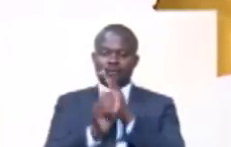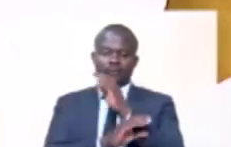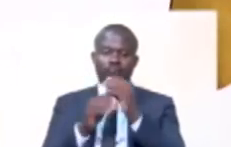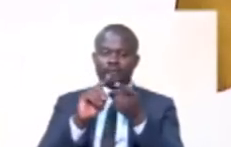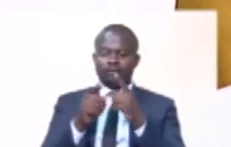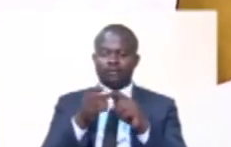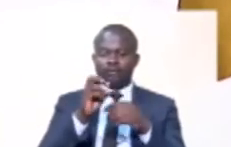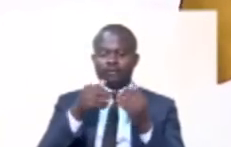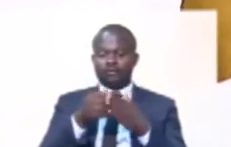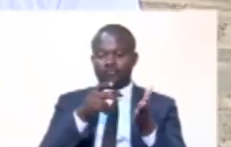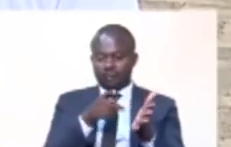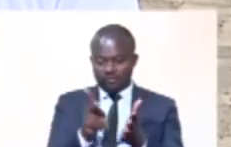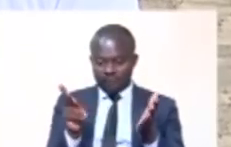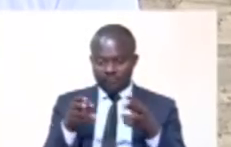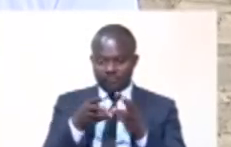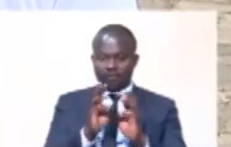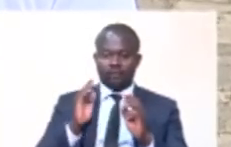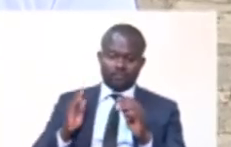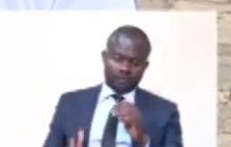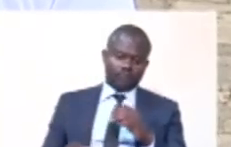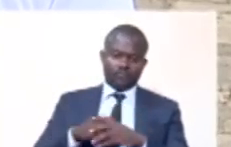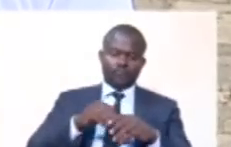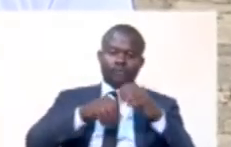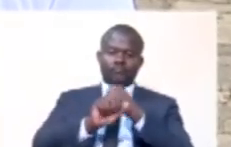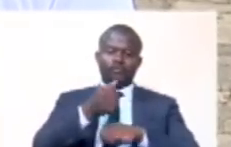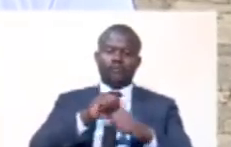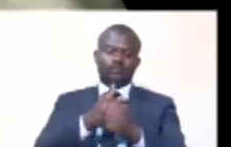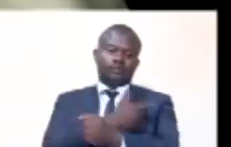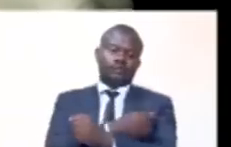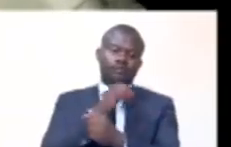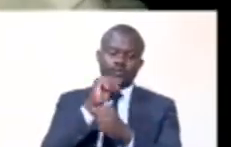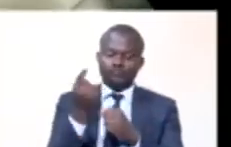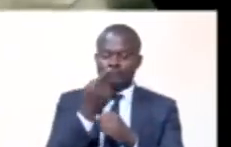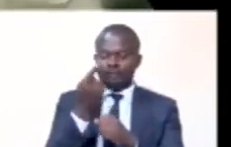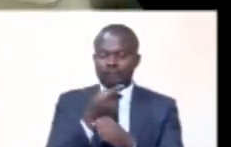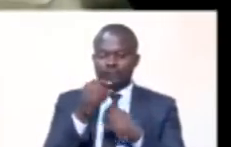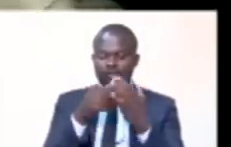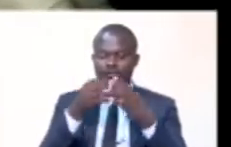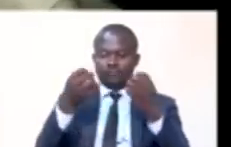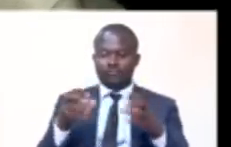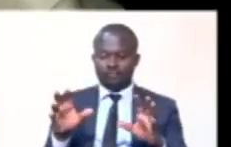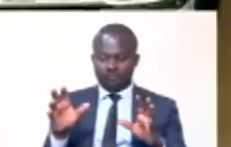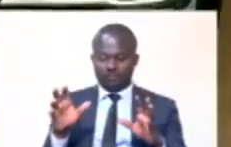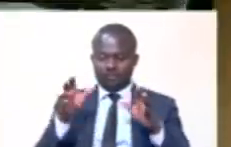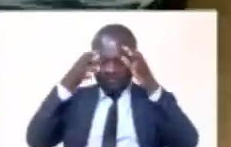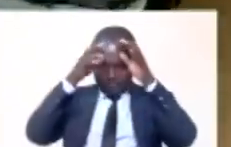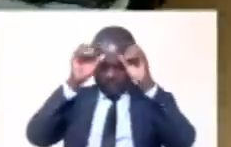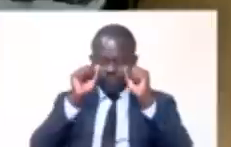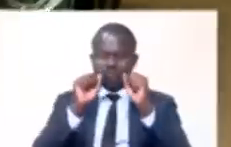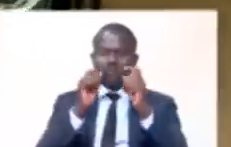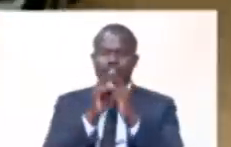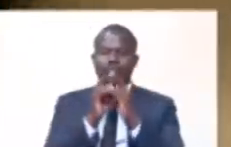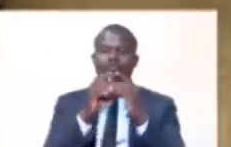by'inshuti cyangwa izo rwaguze, n'uburyo rwitwaye muri iki gikorwa cy'ikingira aho nta rukingo na rumwe rwapfuye ubusa. Perezida w'inama y'abakuru